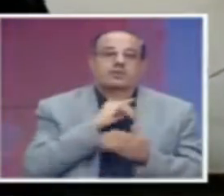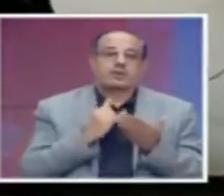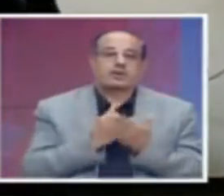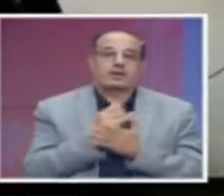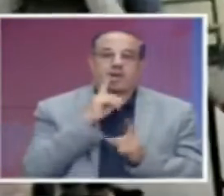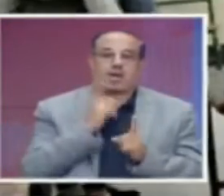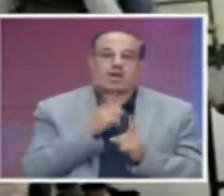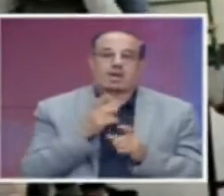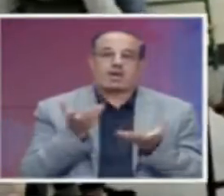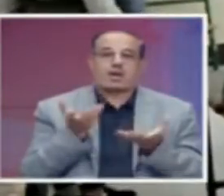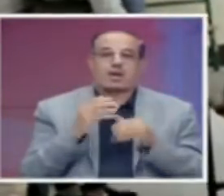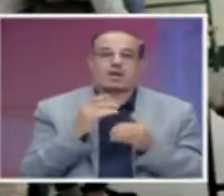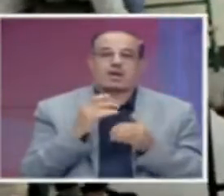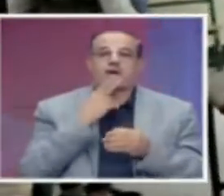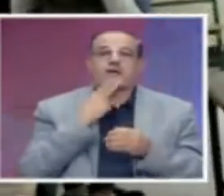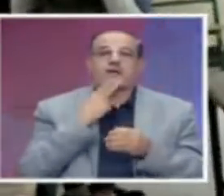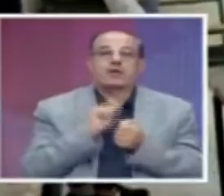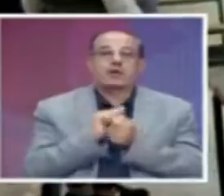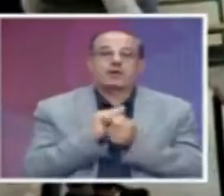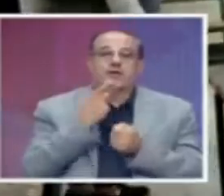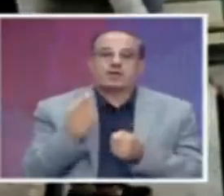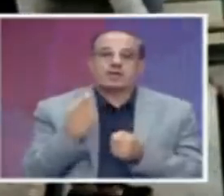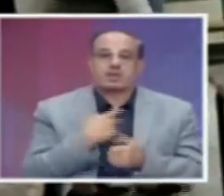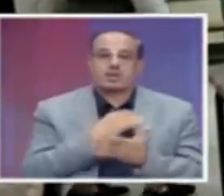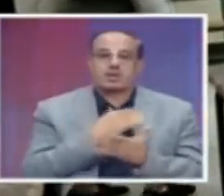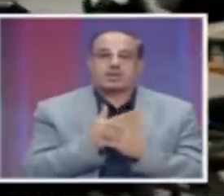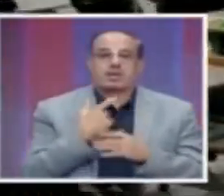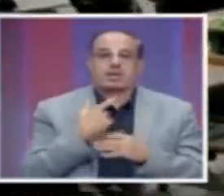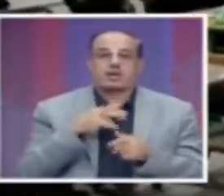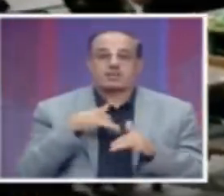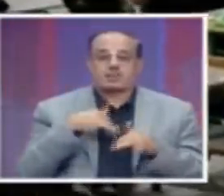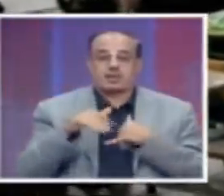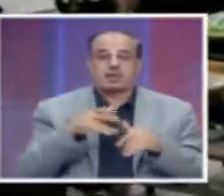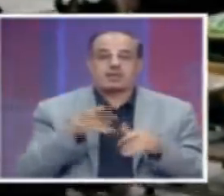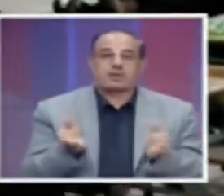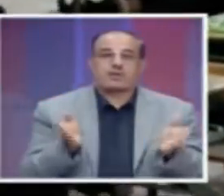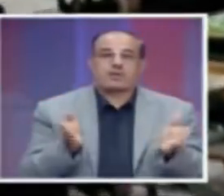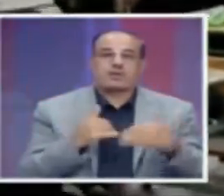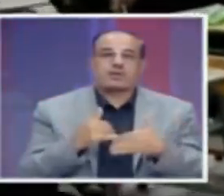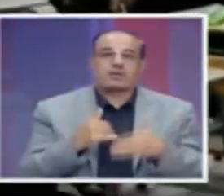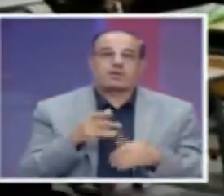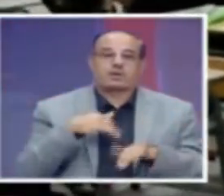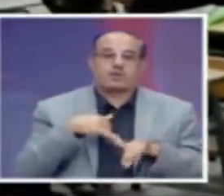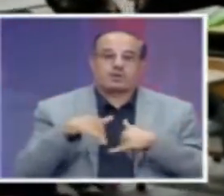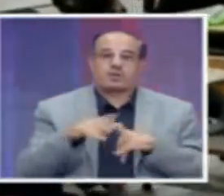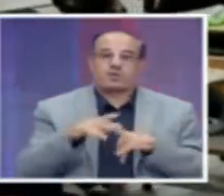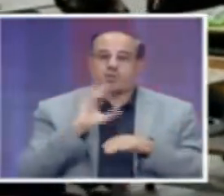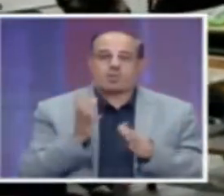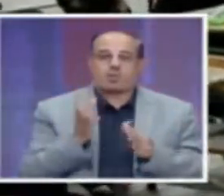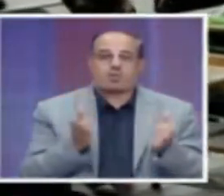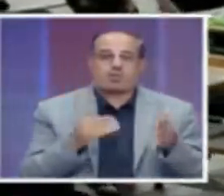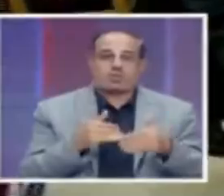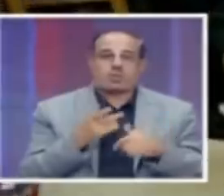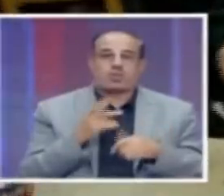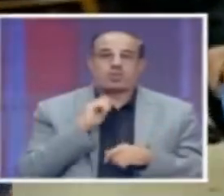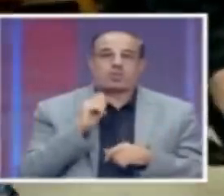كما وجه بتكثيف أعمال النظافة والتعقيم والتطهير لمداخل ومخارج وفناء المدرسة والطرقات والفصول.